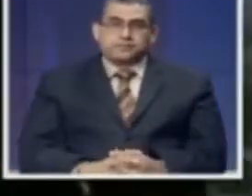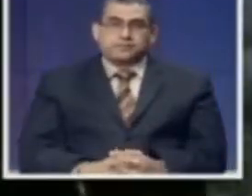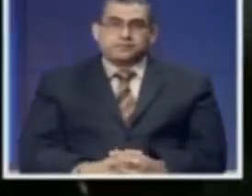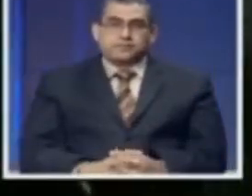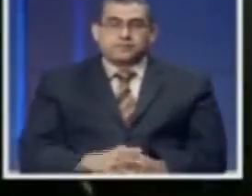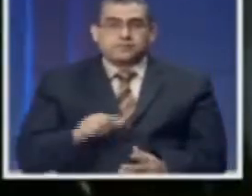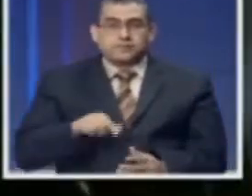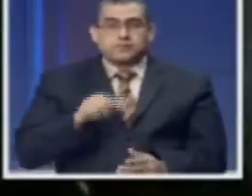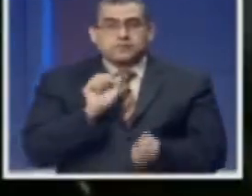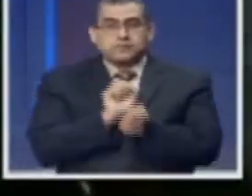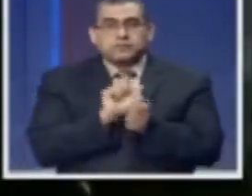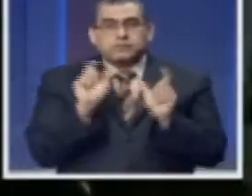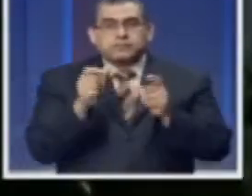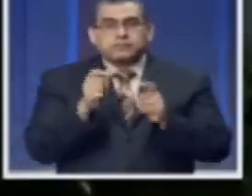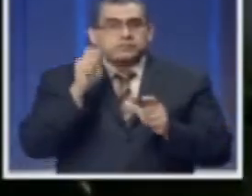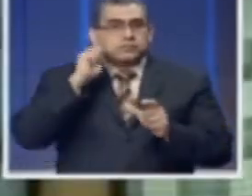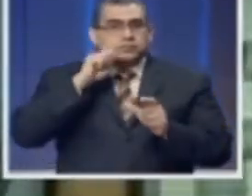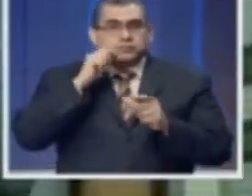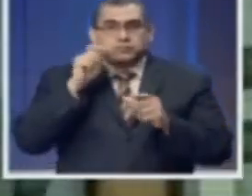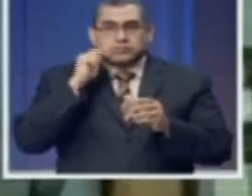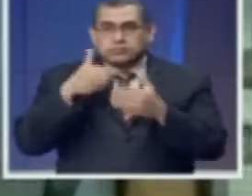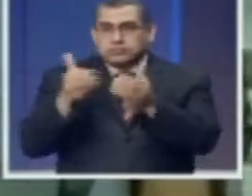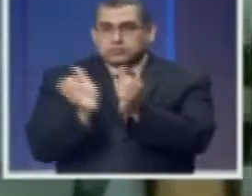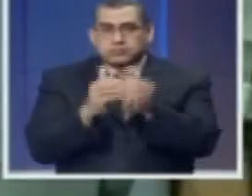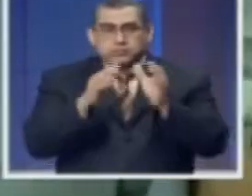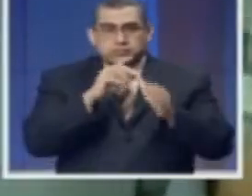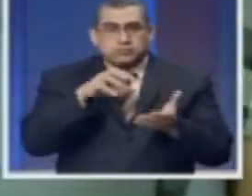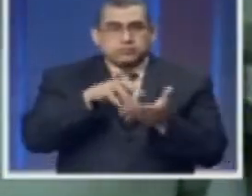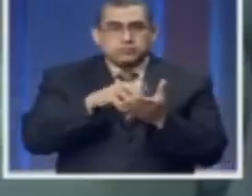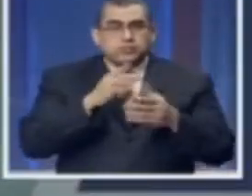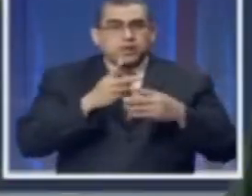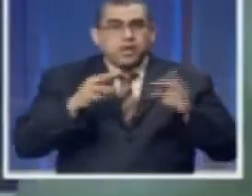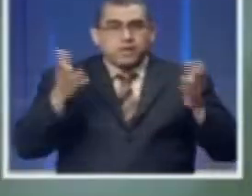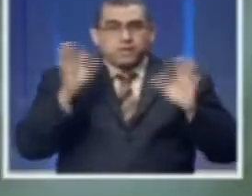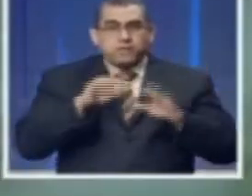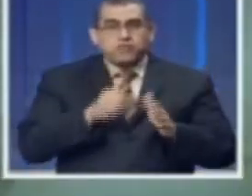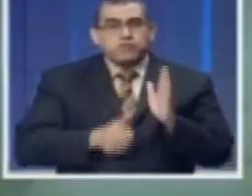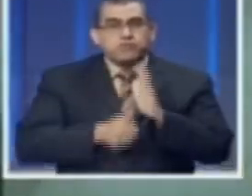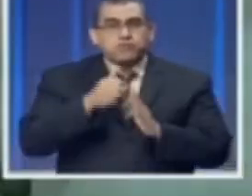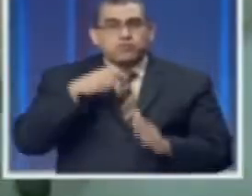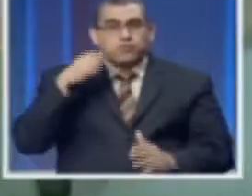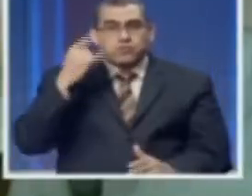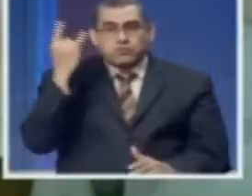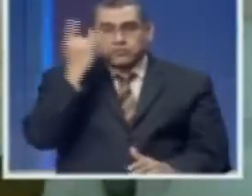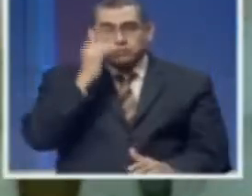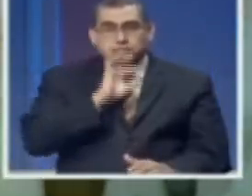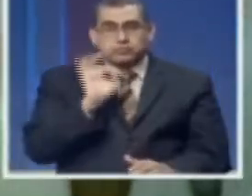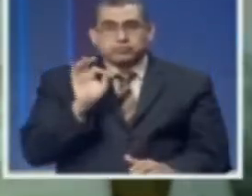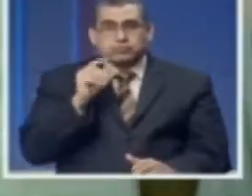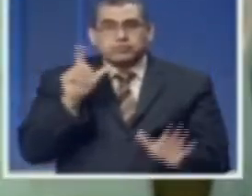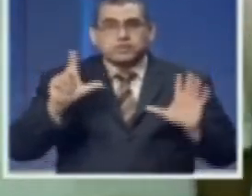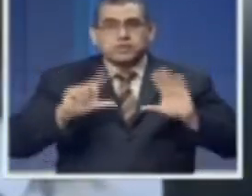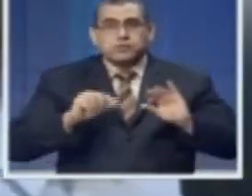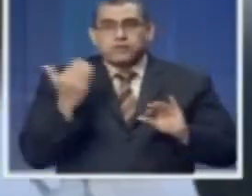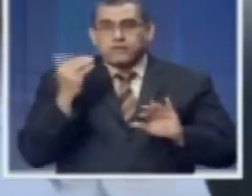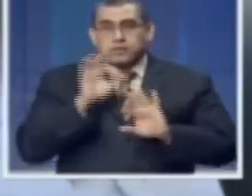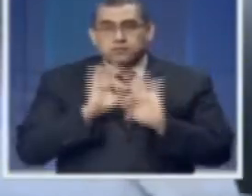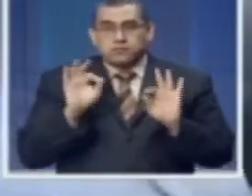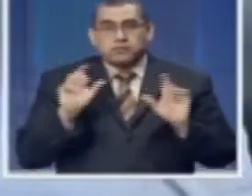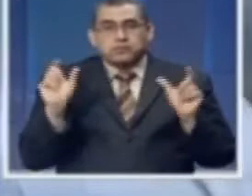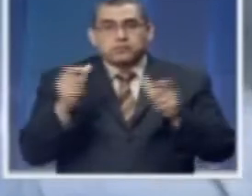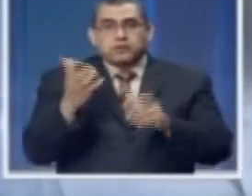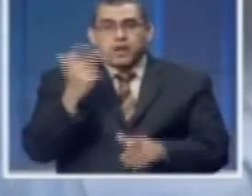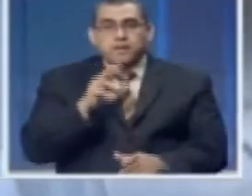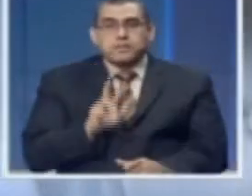وفي مجال ضبط التشكيلات العصابية والقضايا المتنوعة، نجحت أجهزة الوزارة خلال أسبوع في ضبط